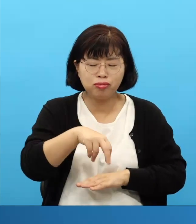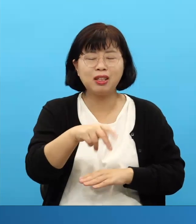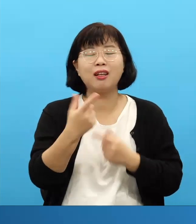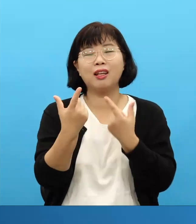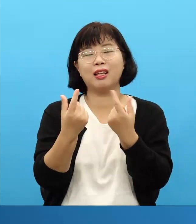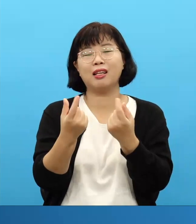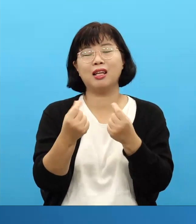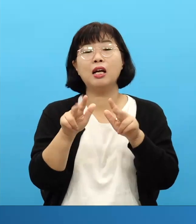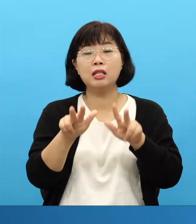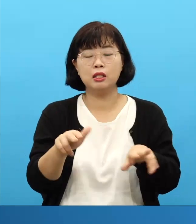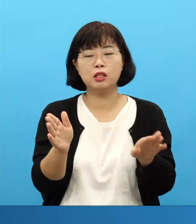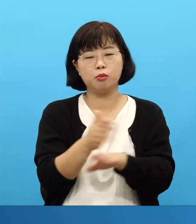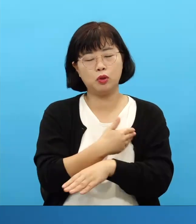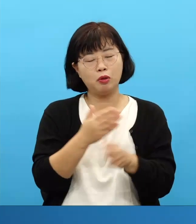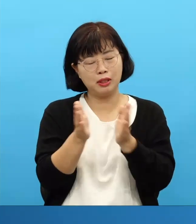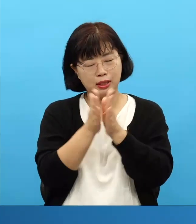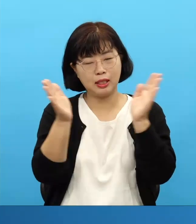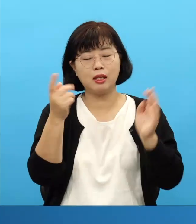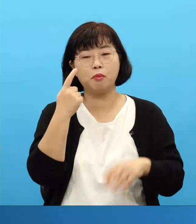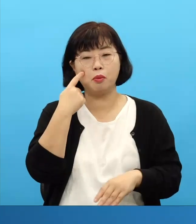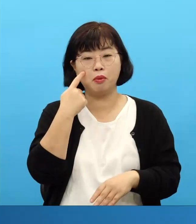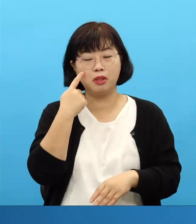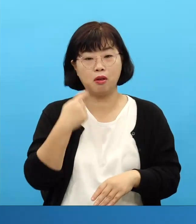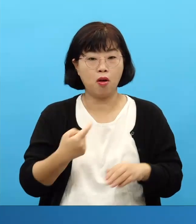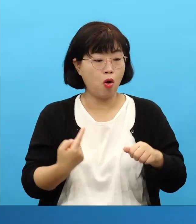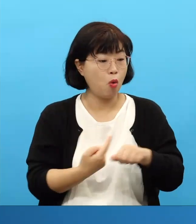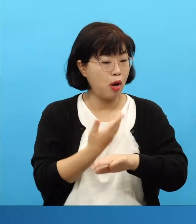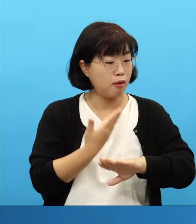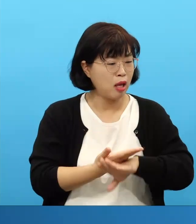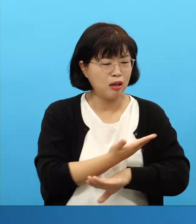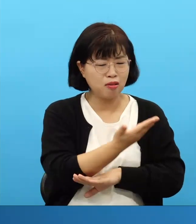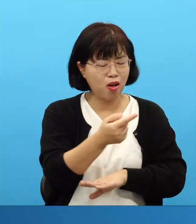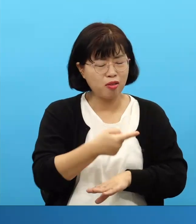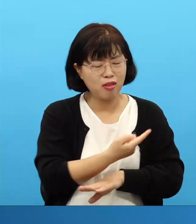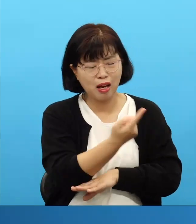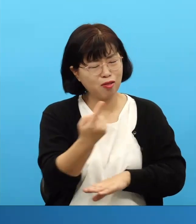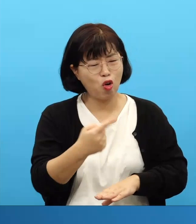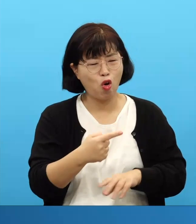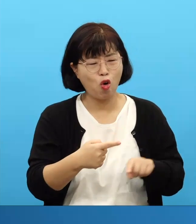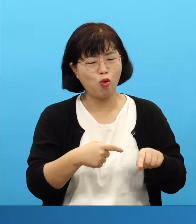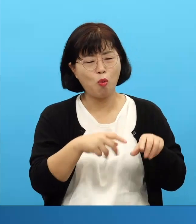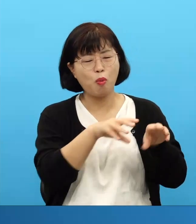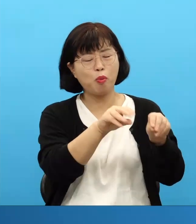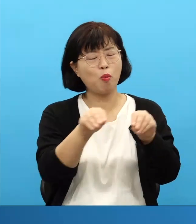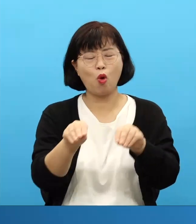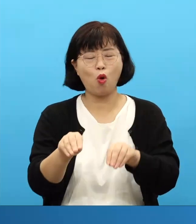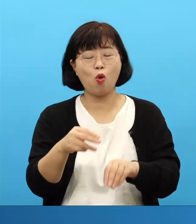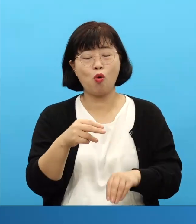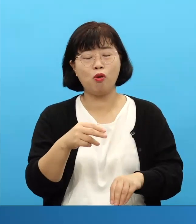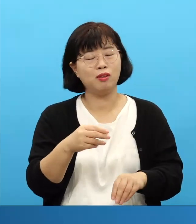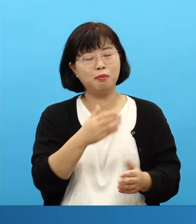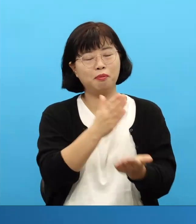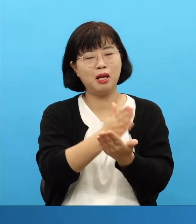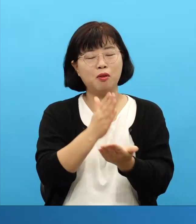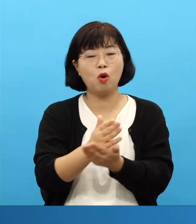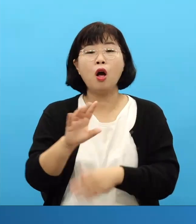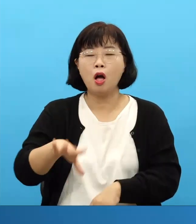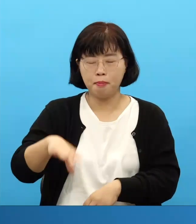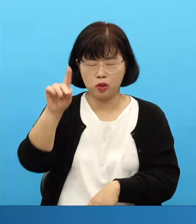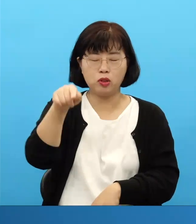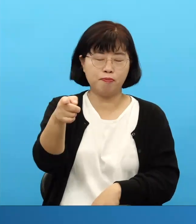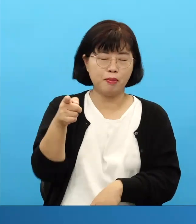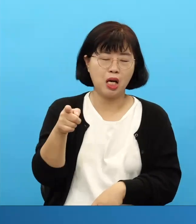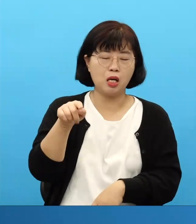now, you must begin this. 뭐 다른 거 안 하더라도 시작하셔야 돼요. Even if you don't do anything else, you must begin this. 산업인들은요. And so our business 산업 people. 제대로 하려면 다른